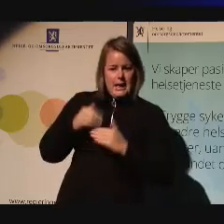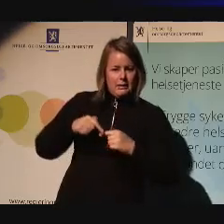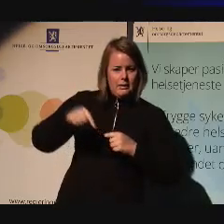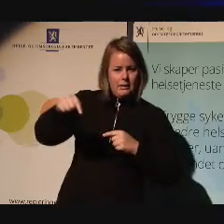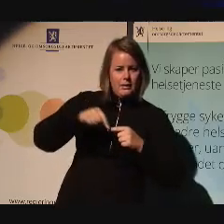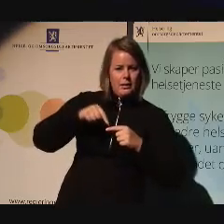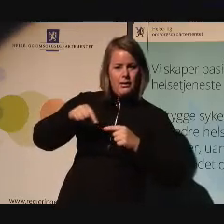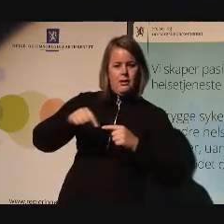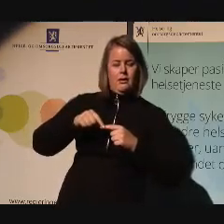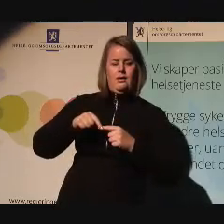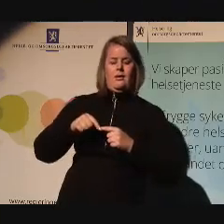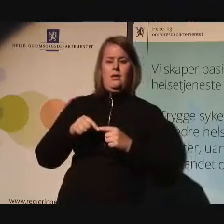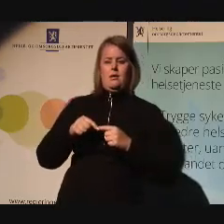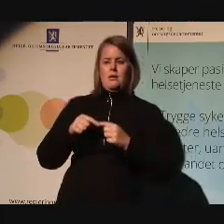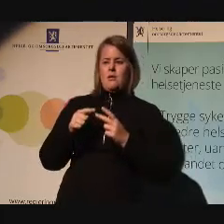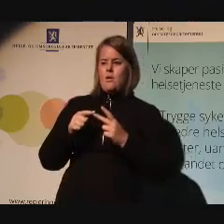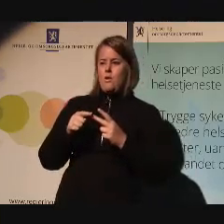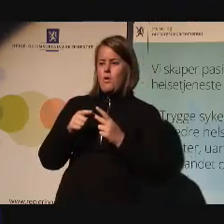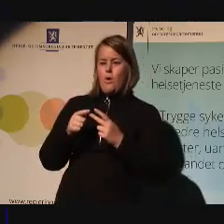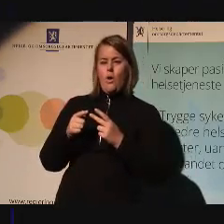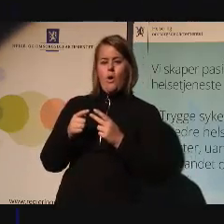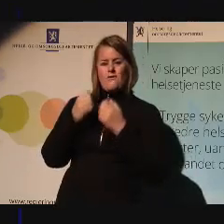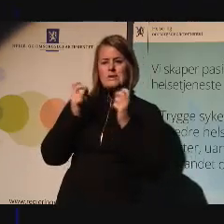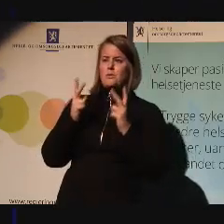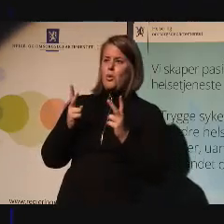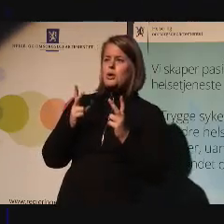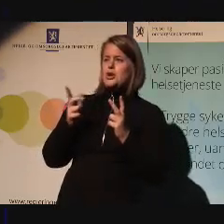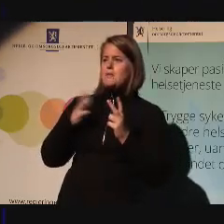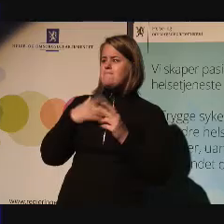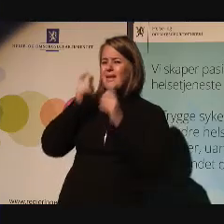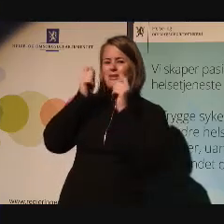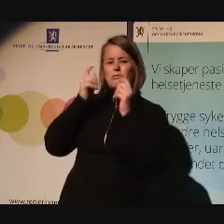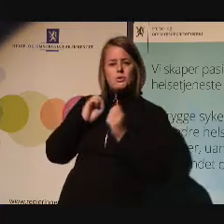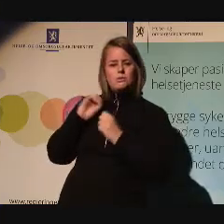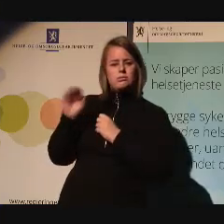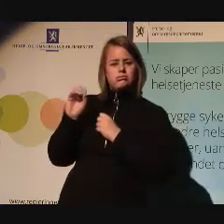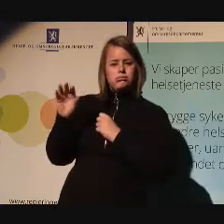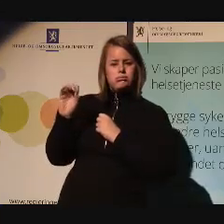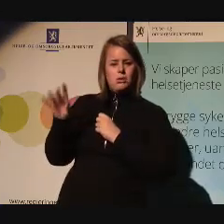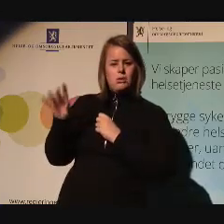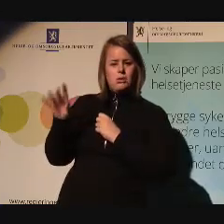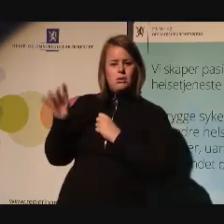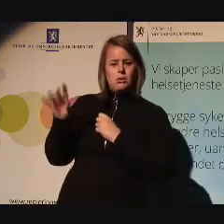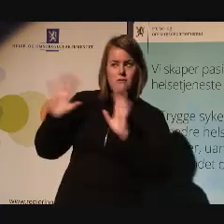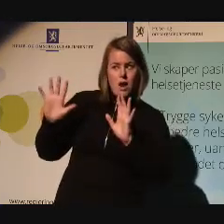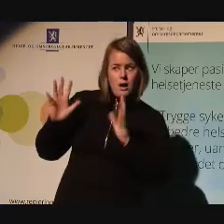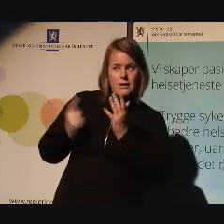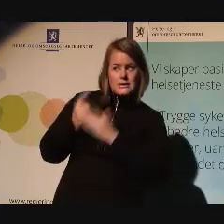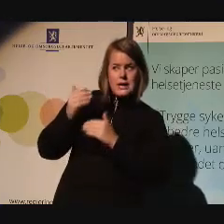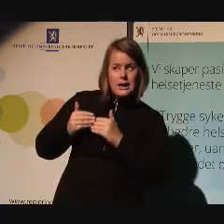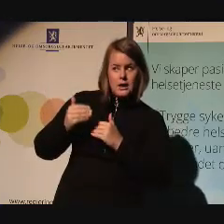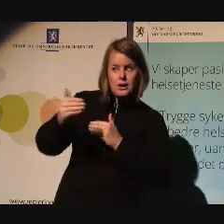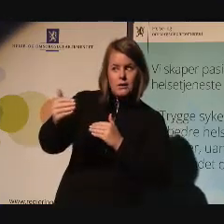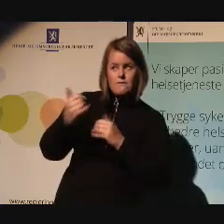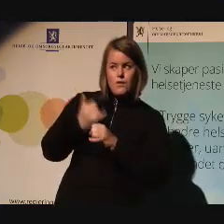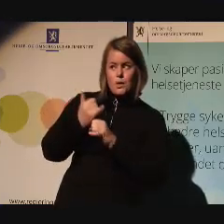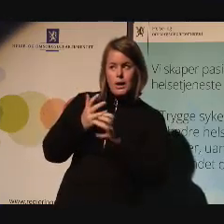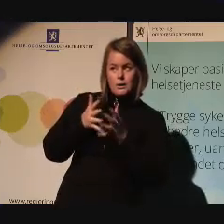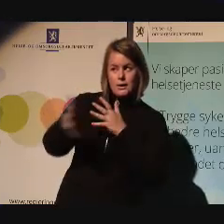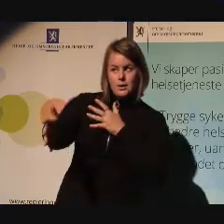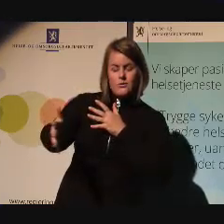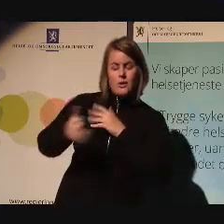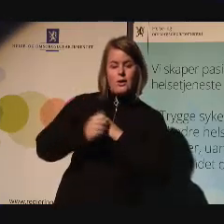å informere henne. Vi brukte det til å avklare hvordan vi kunne gjøre ting. Vi